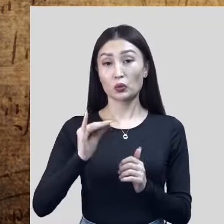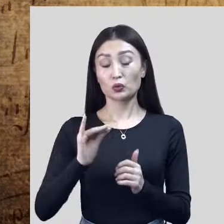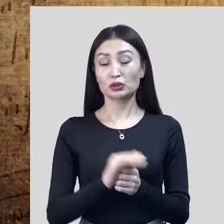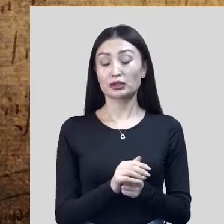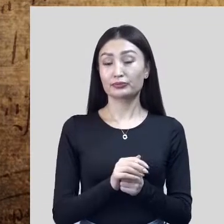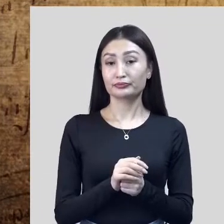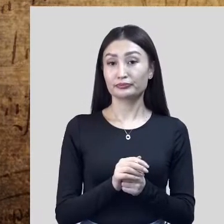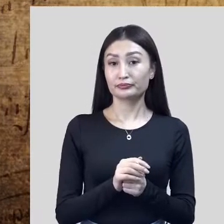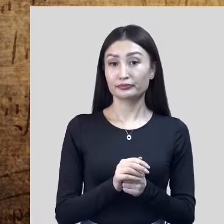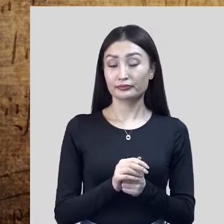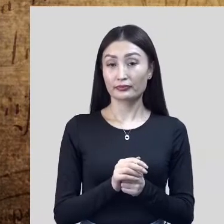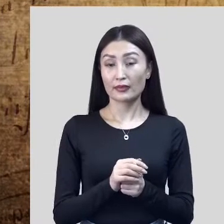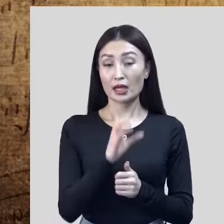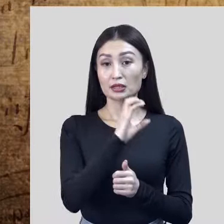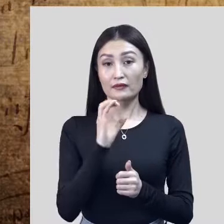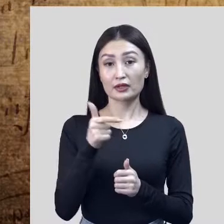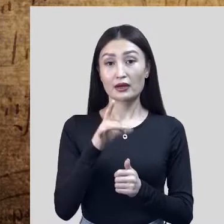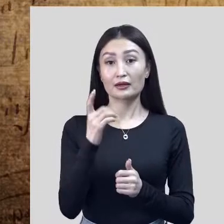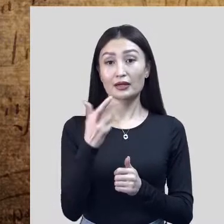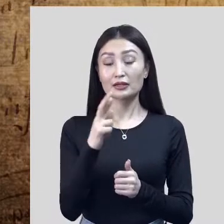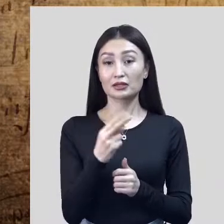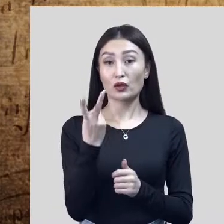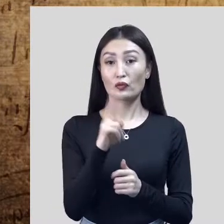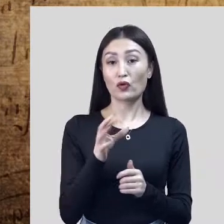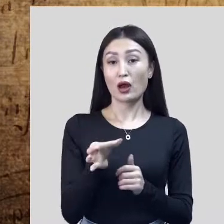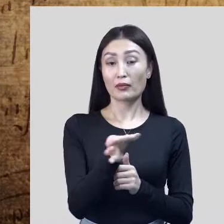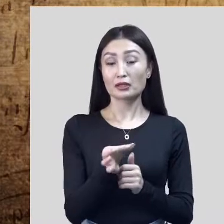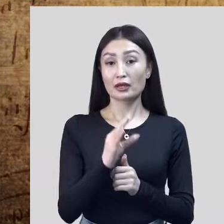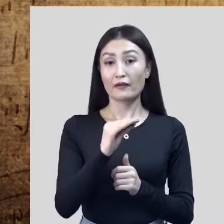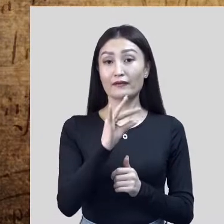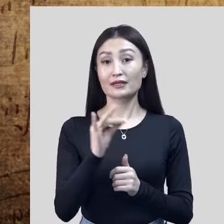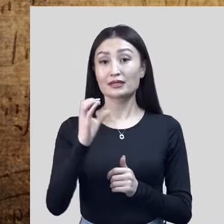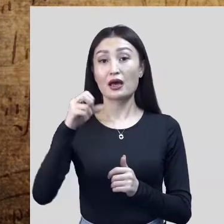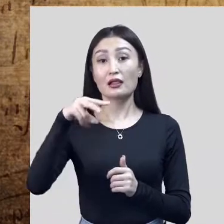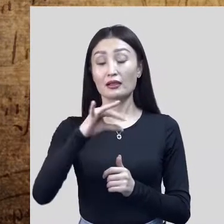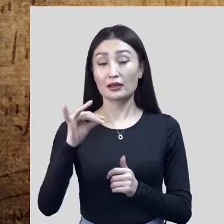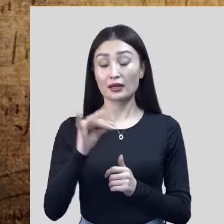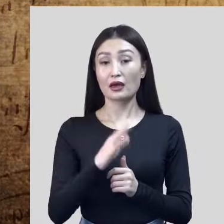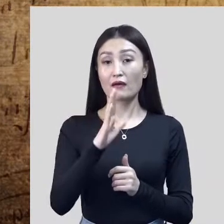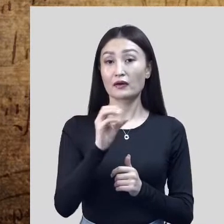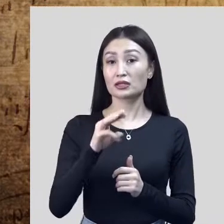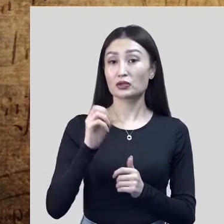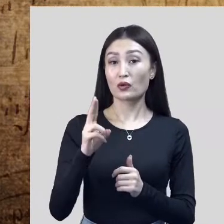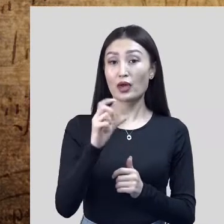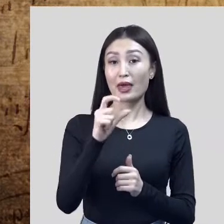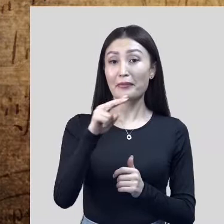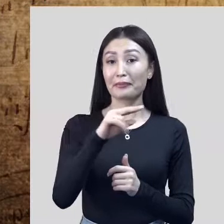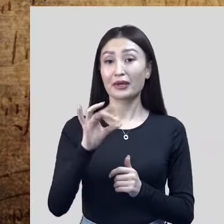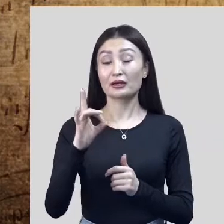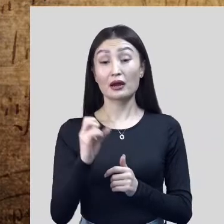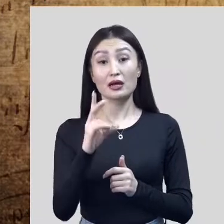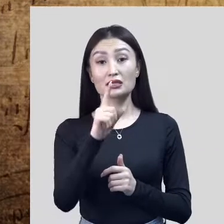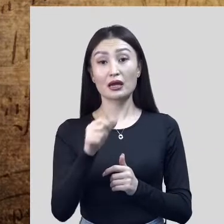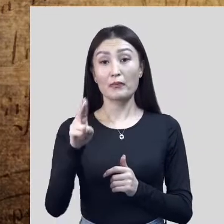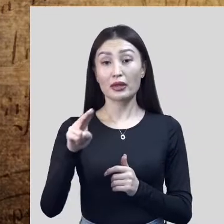Южной Греции. Северная Греция состояла из двух областей – Фессалии на востоке и Эпира на